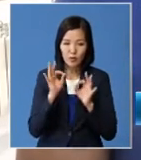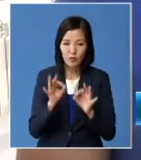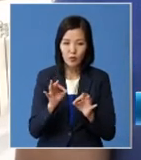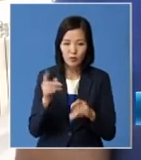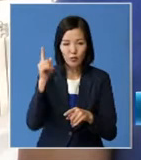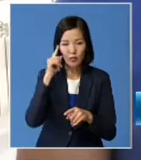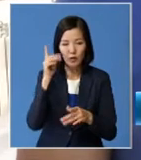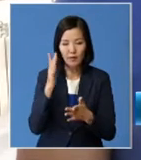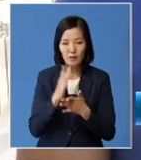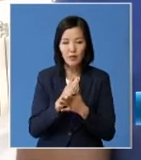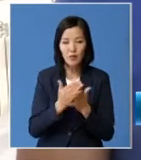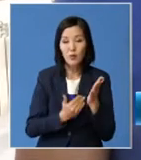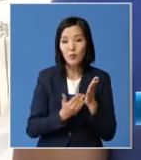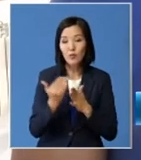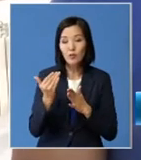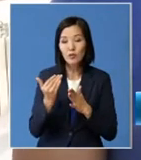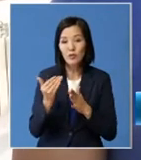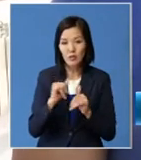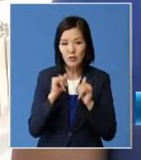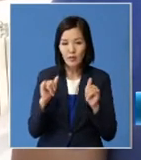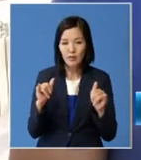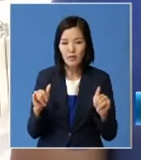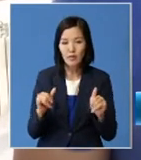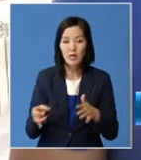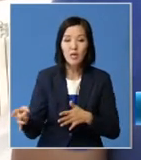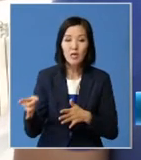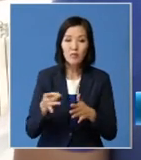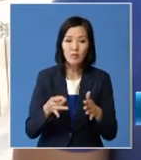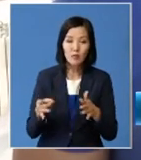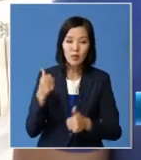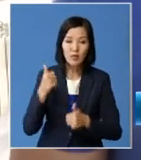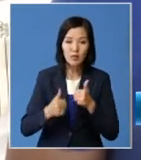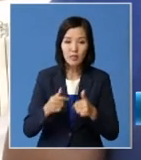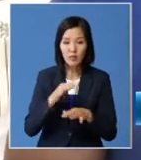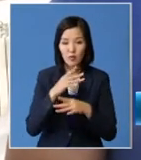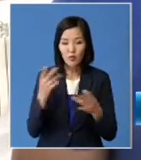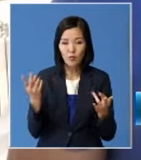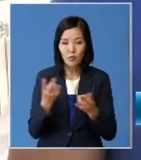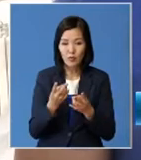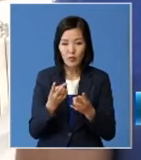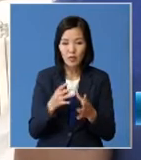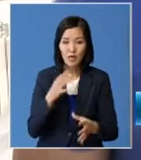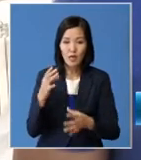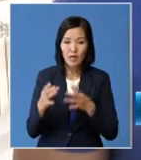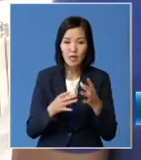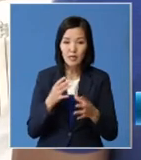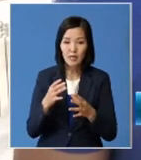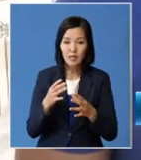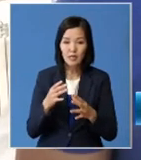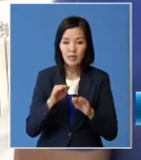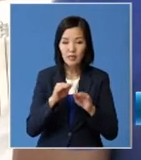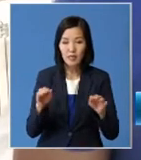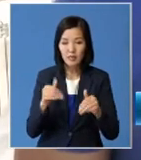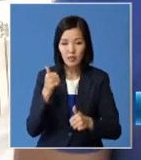балуандарымыз өседі, өнеді ары қарай. Республикалық жарыстар көп болса, халықаралық дәрежедегі жарыстар көп